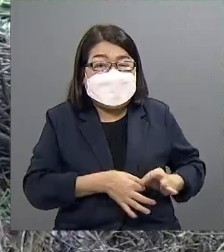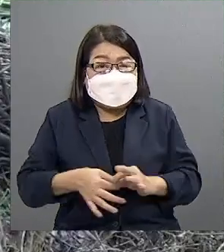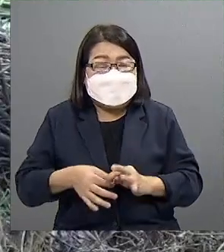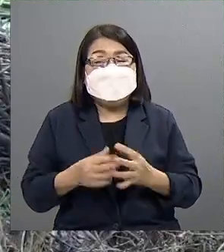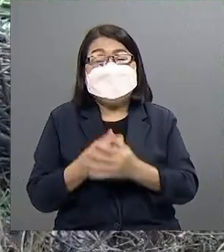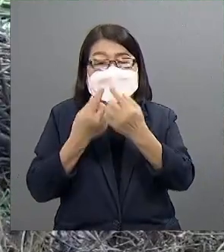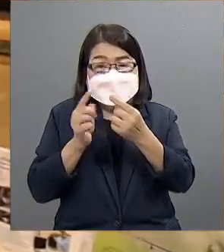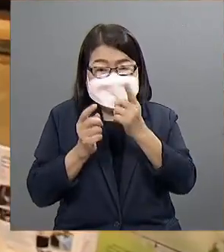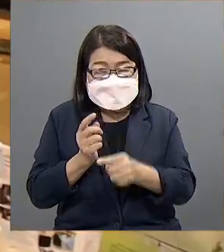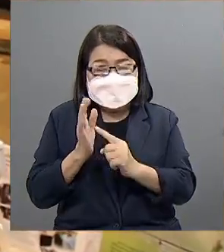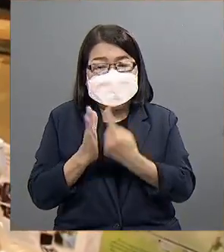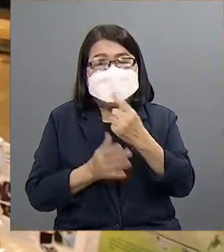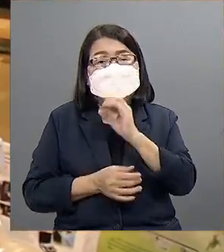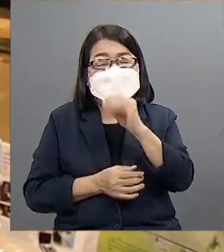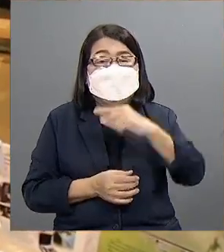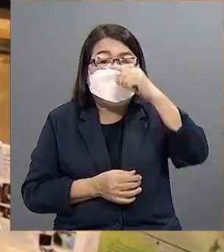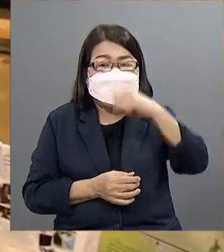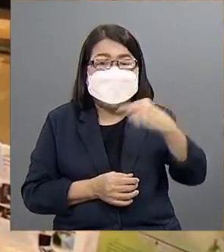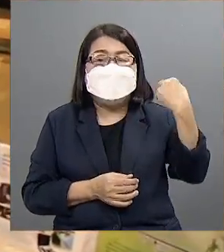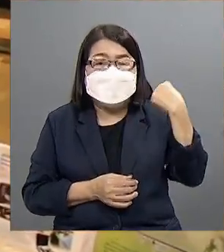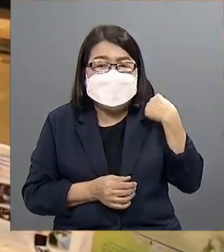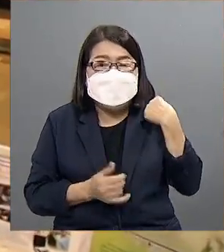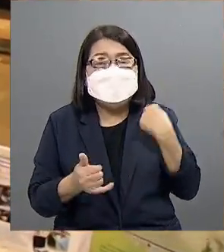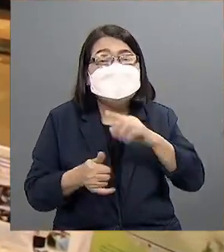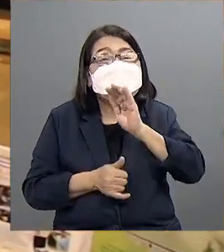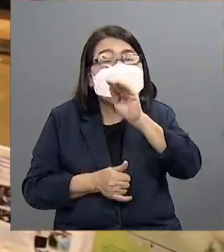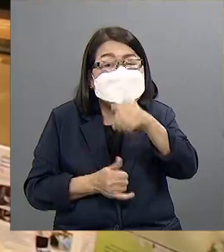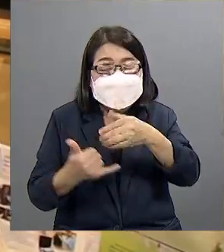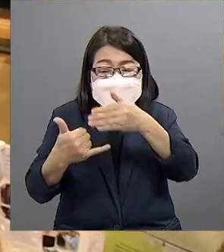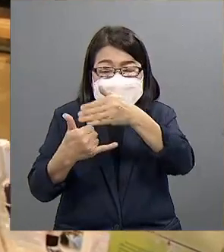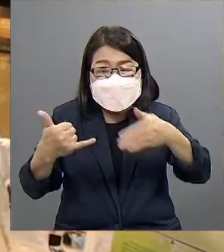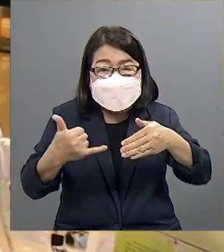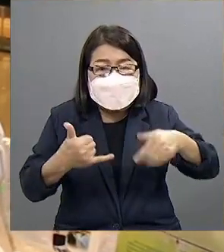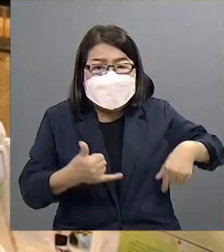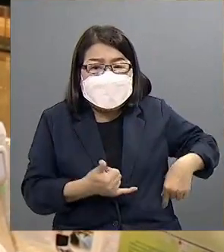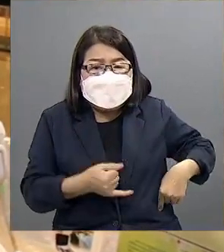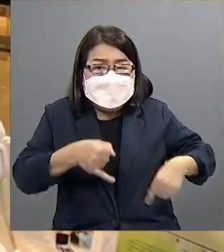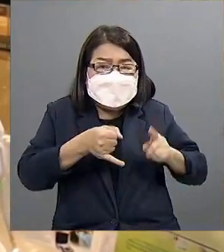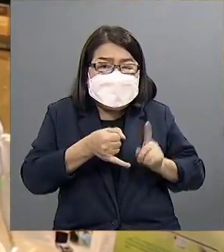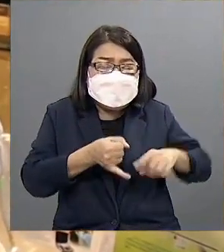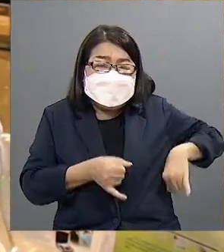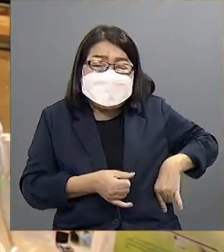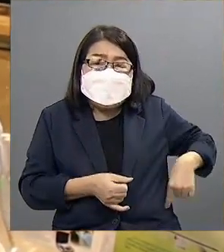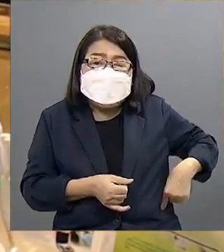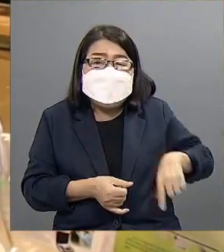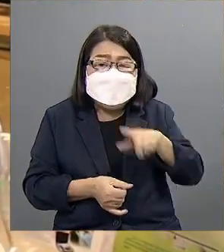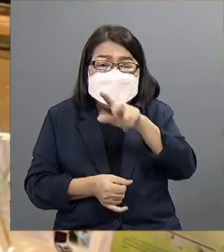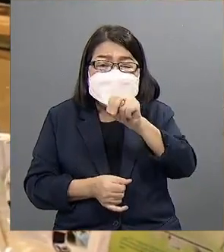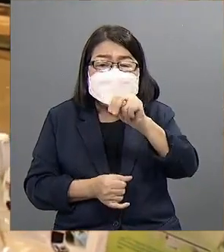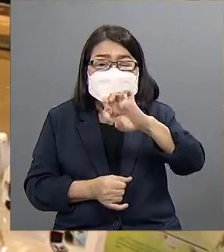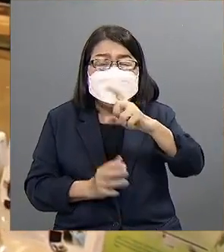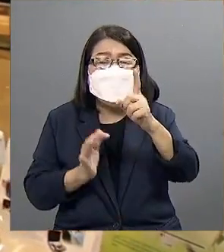ที่ประเทศไทยได้เคยมีการผ่าตัดในเรื่องของนิ้วช้างแล้วเนี่ยนิ้วในกระเพาะปัสสาวะเราก็มีการศึกษาว่าเราจะวินิจฉัยโร